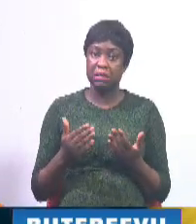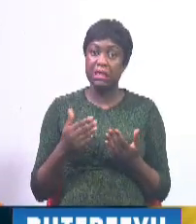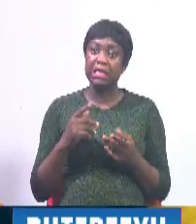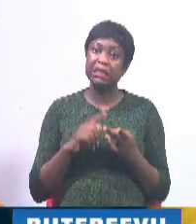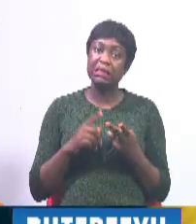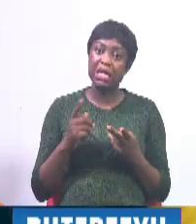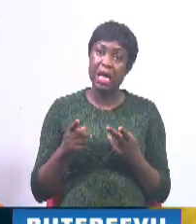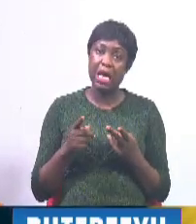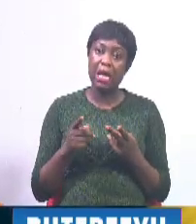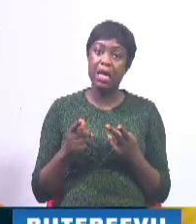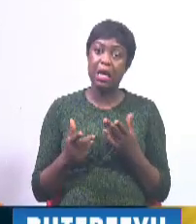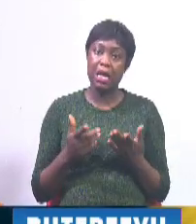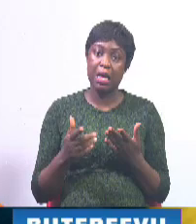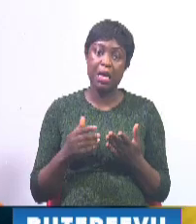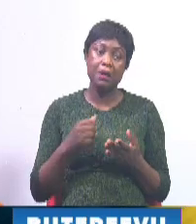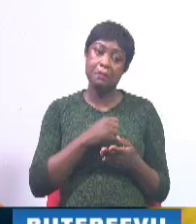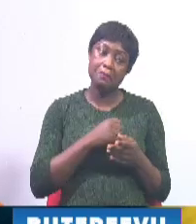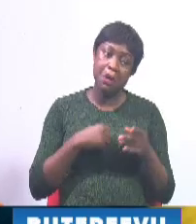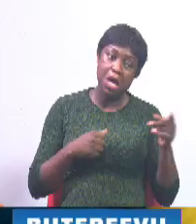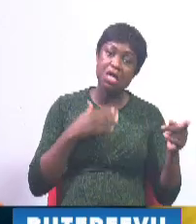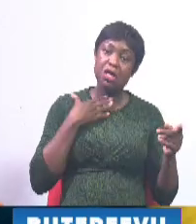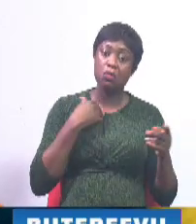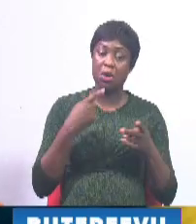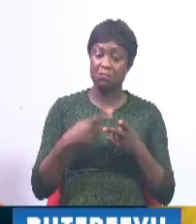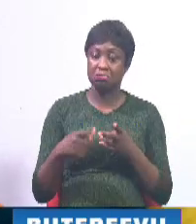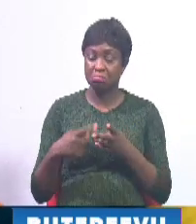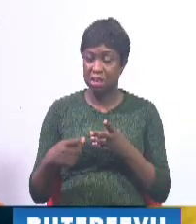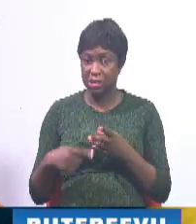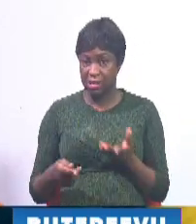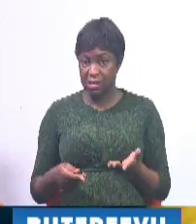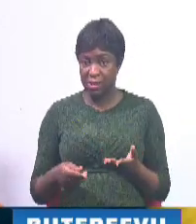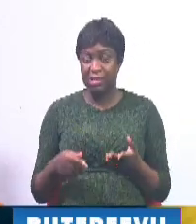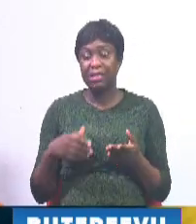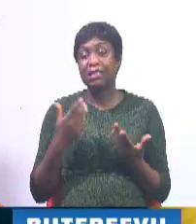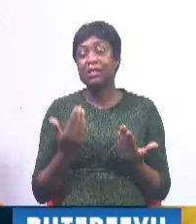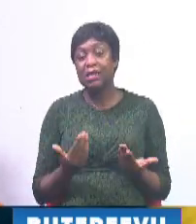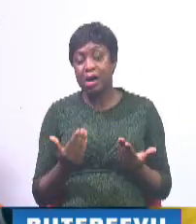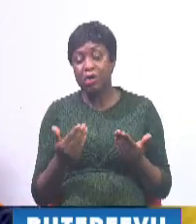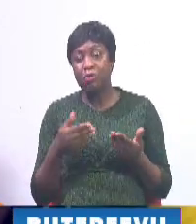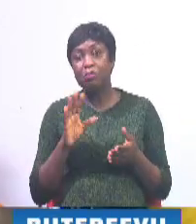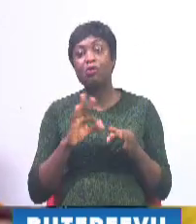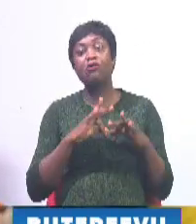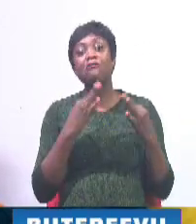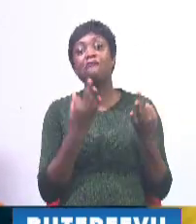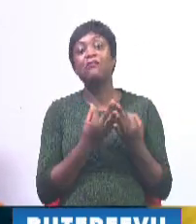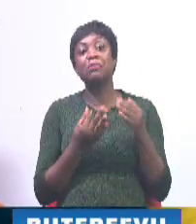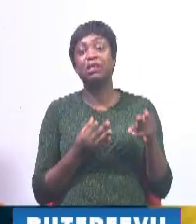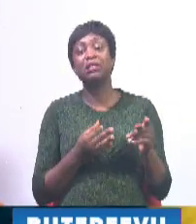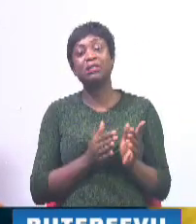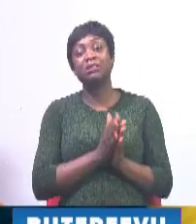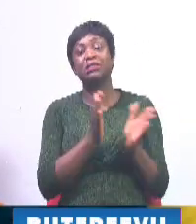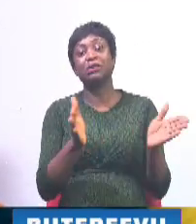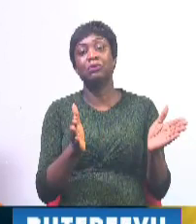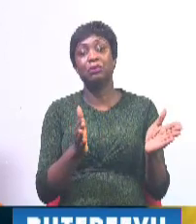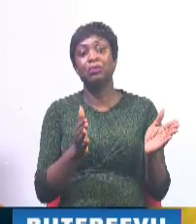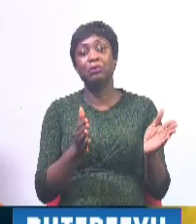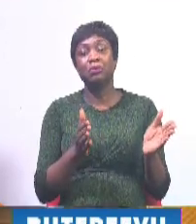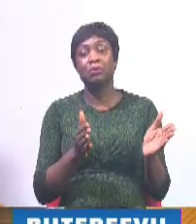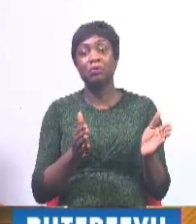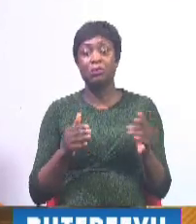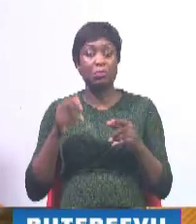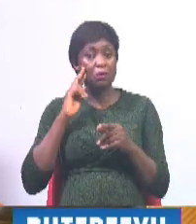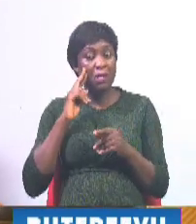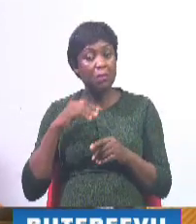Kati olutandise ofumbiddwa mu kikakati tutunuulira ekifamire yange ne famire gy'ogenze famire yange gy'ekitiibwa ovudde mu famire